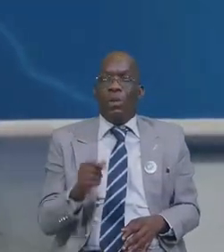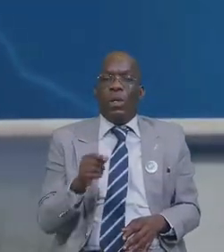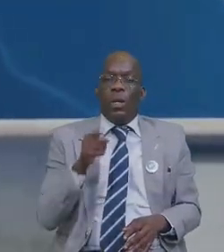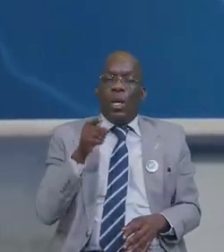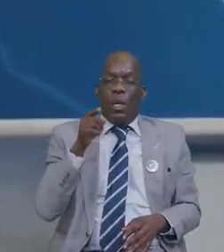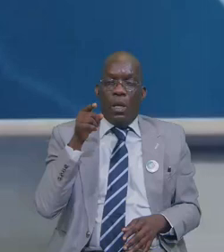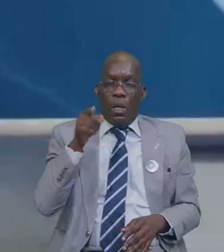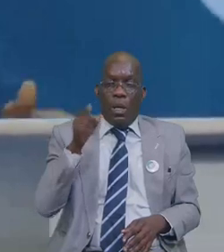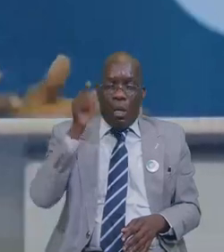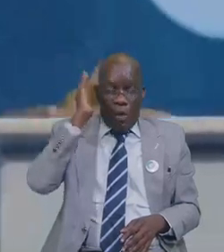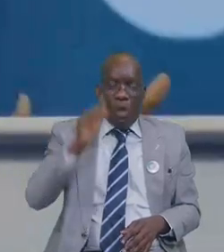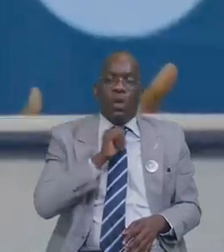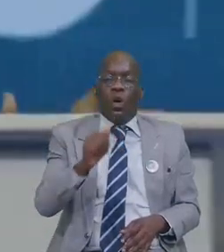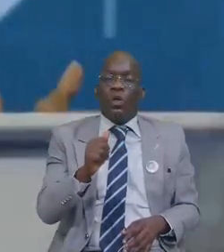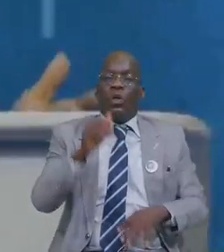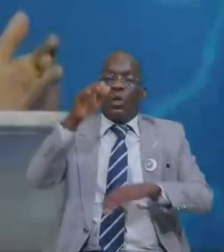Il ne va plus te toucher.